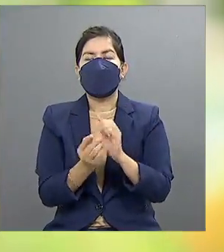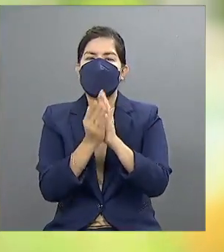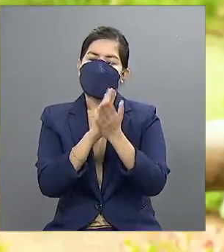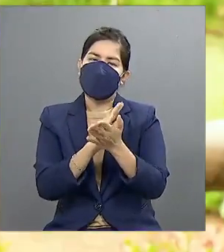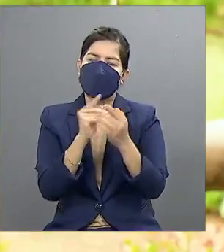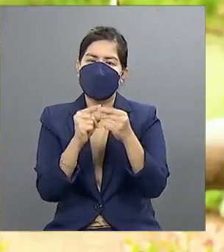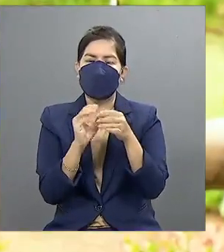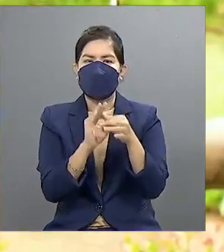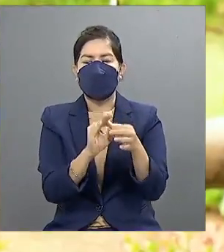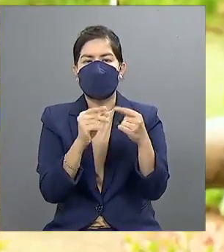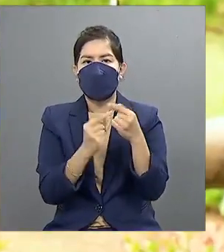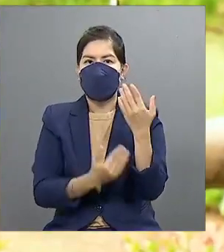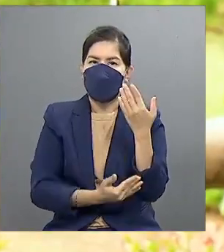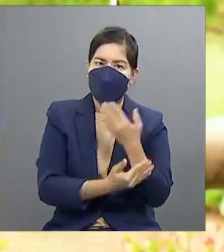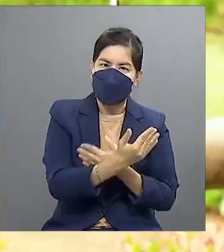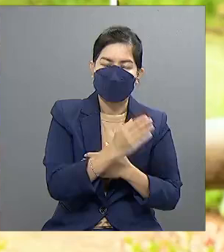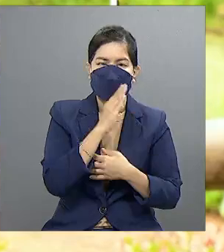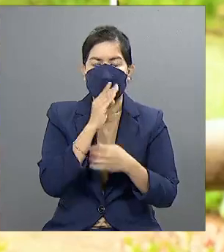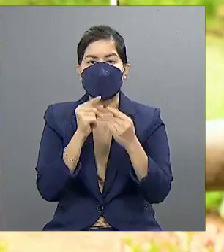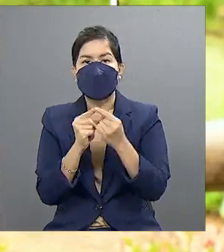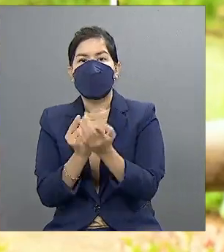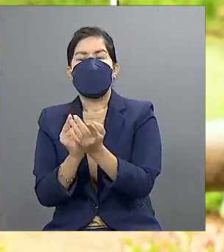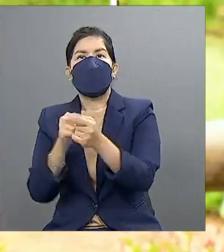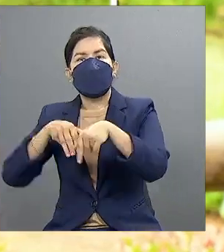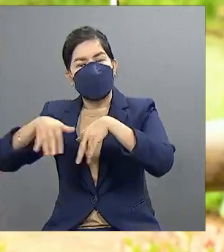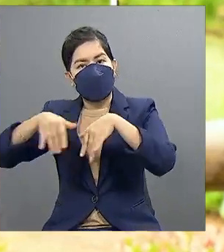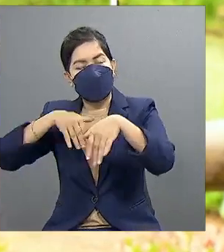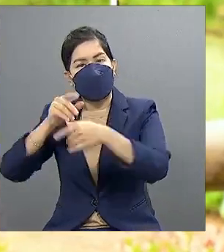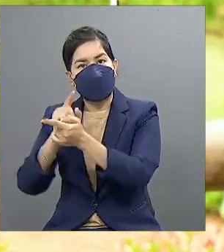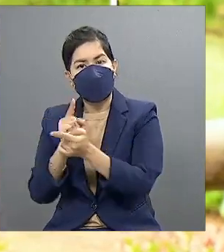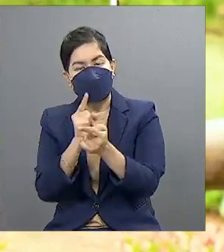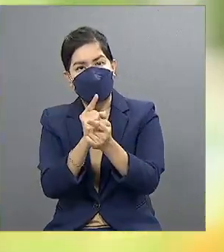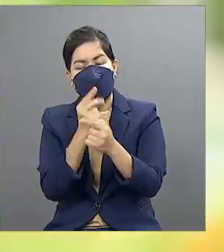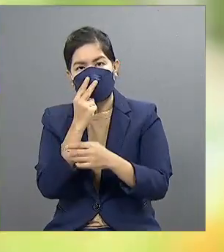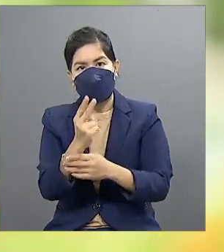ชุมชนมาเจอนะครับบุคคลภายนอกหน่วยงานนอกมาเจอก็จะเป็นการให้โอกาสสร้างการยอมรับน